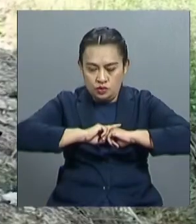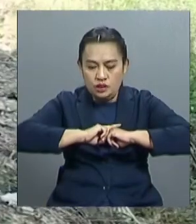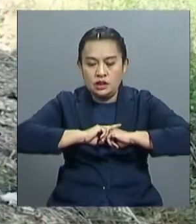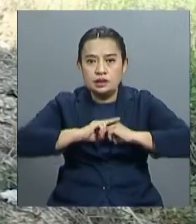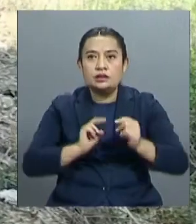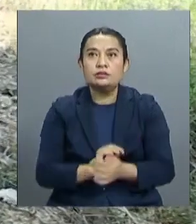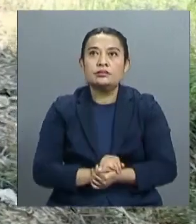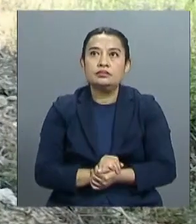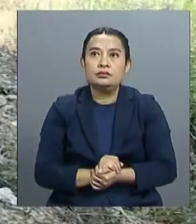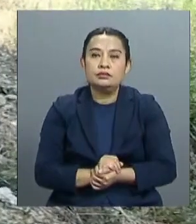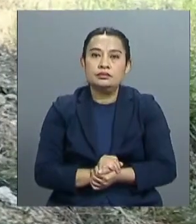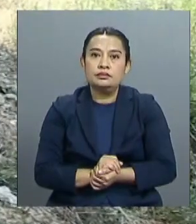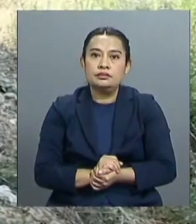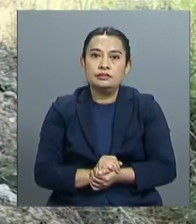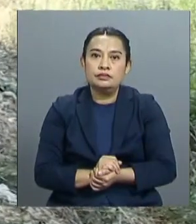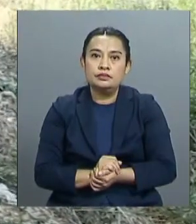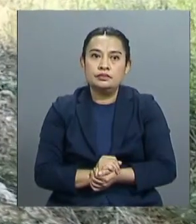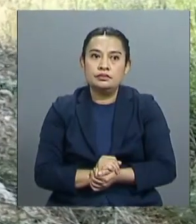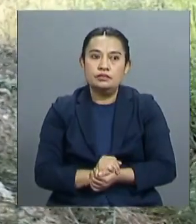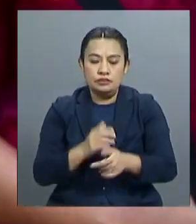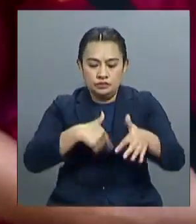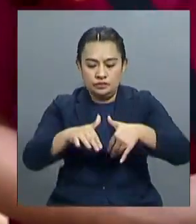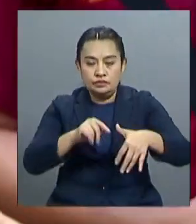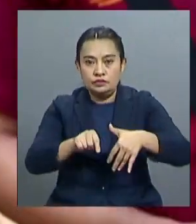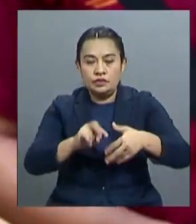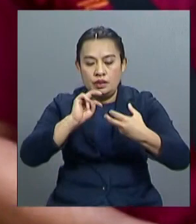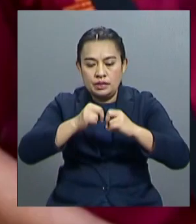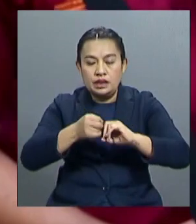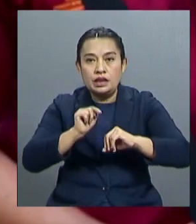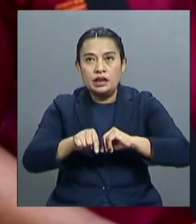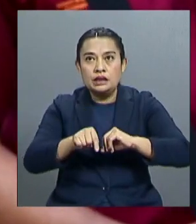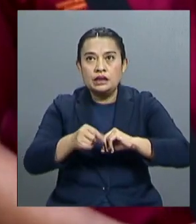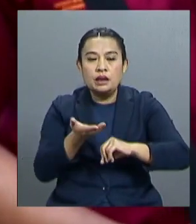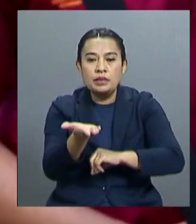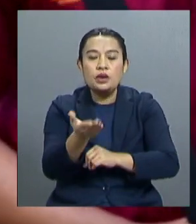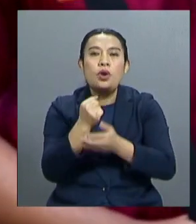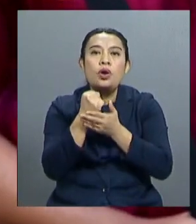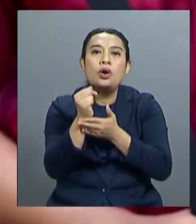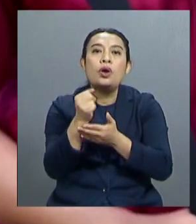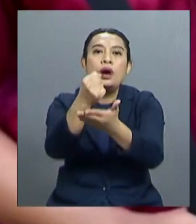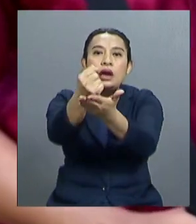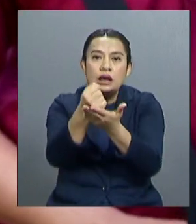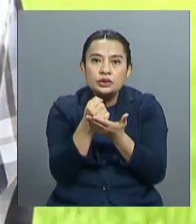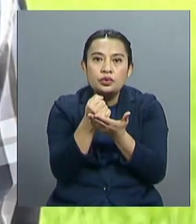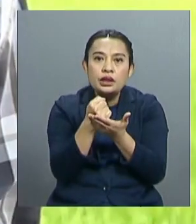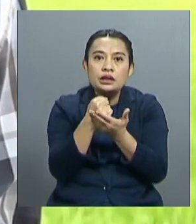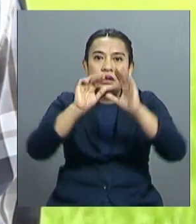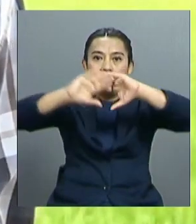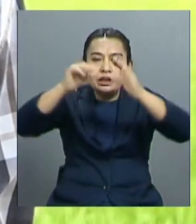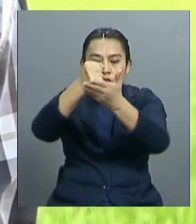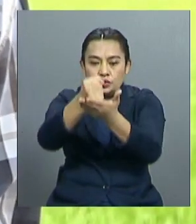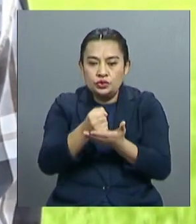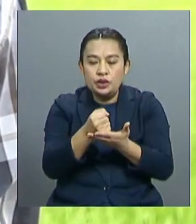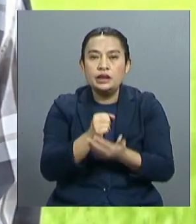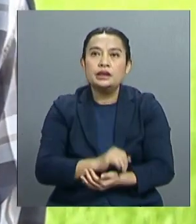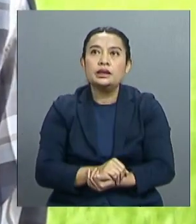ชุมชนได้นำปัญหาดังกล่าวไปขอความช่วยเหลือจากหน่วยงานภาครัฐในส่วนที่เกี่ยว